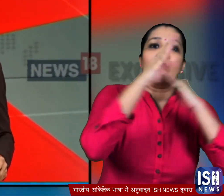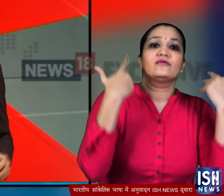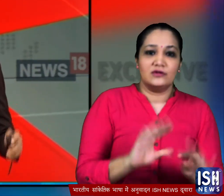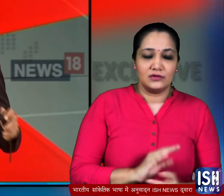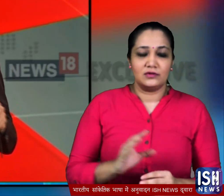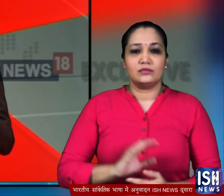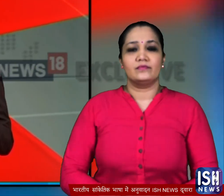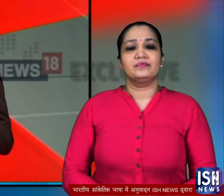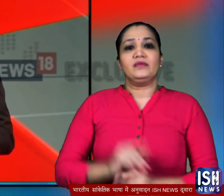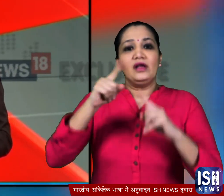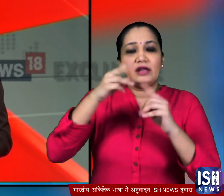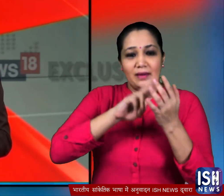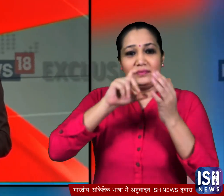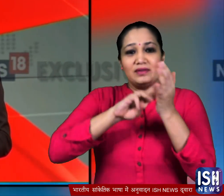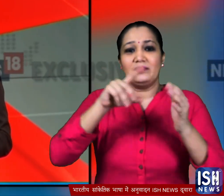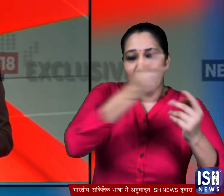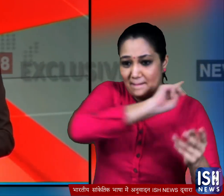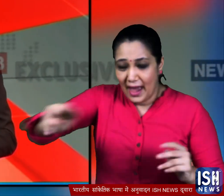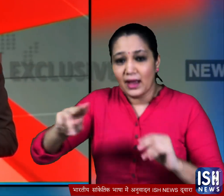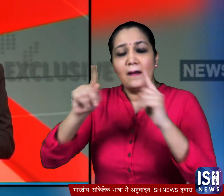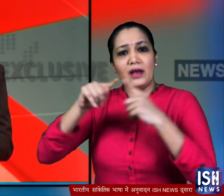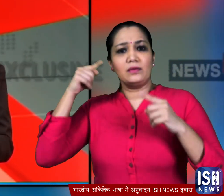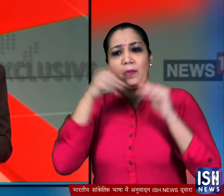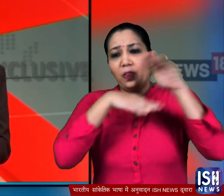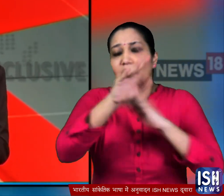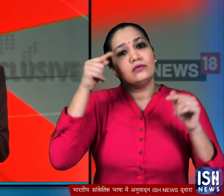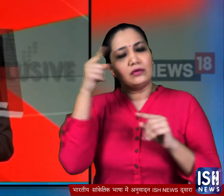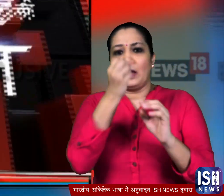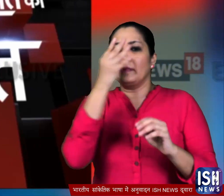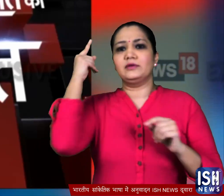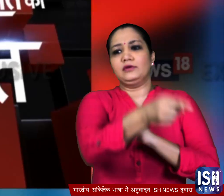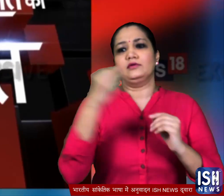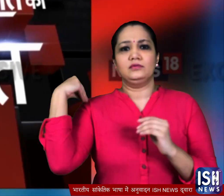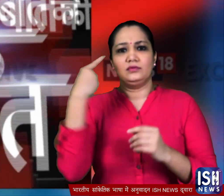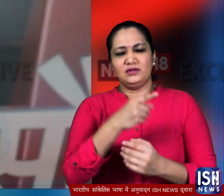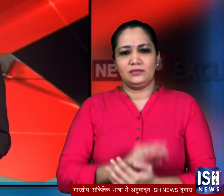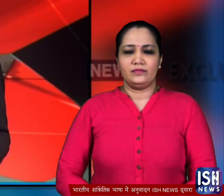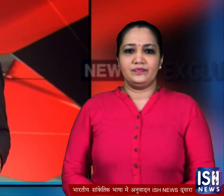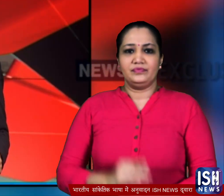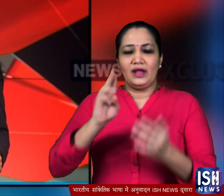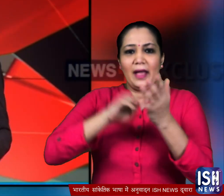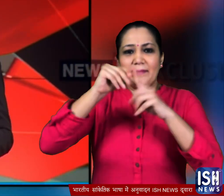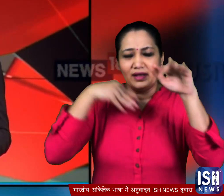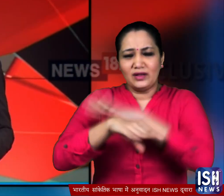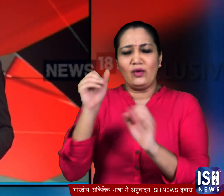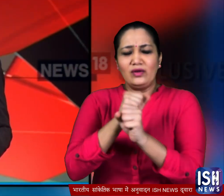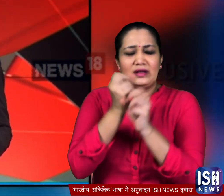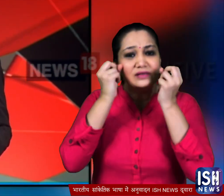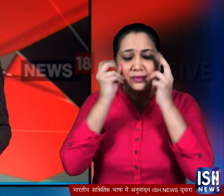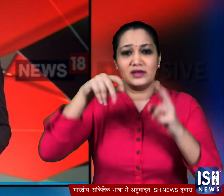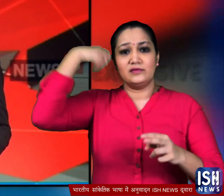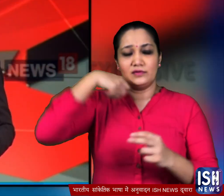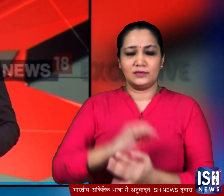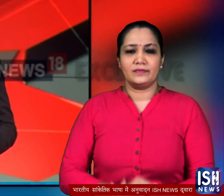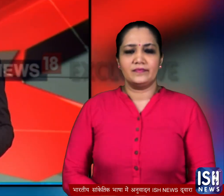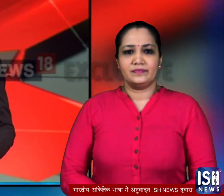गए, लेकिन उन्होंने टीएमसी में लौटकर अपने पलायन के लिए भी बीजेपी पर टीकरा फोड़ दिया। मध्य प्रदेश के गुना से हैरान करने वाली तस्वीरें